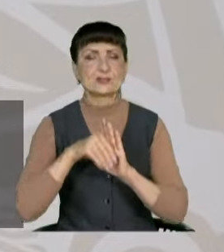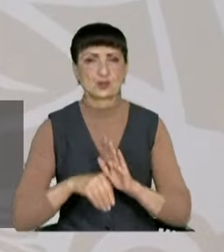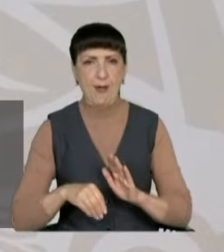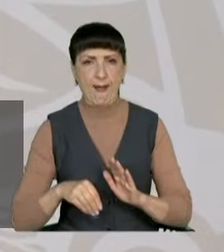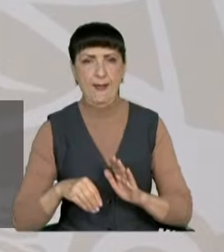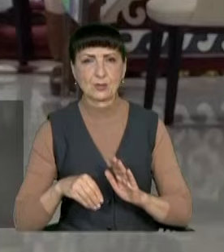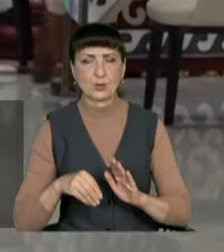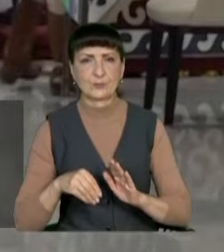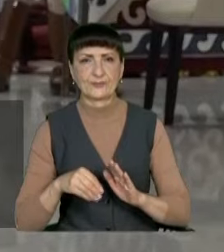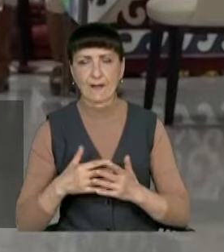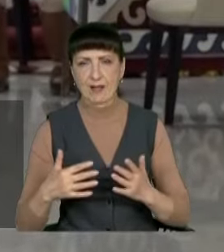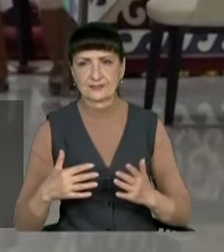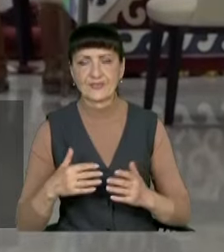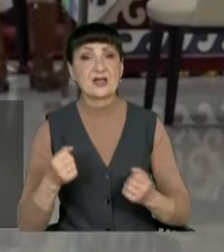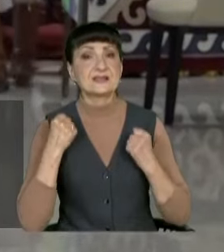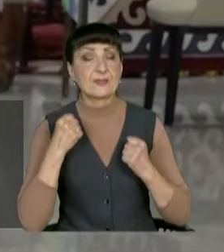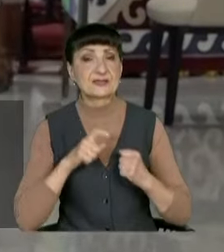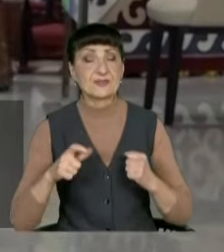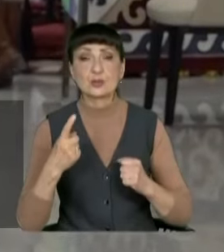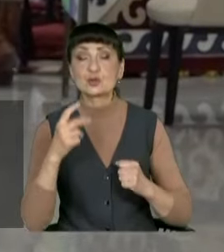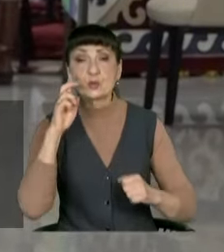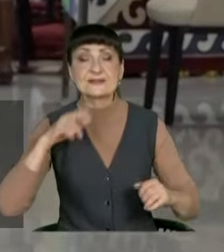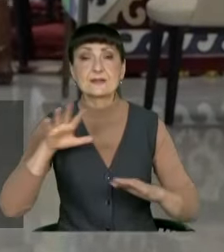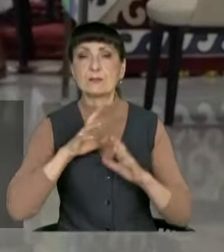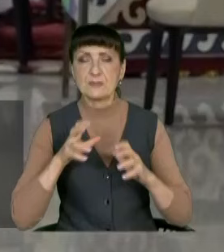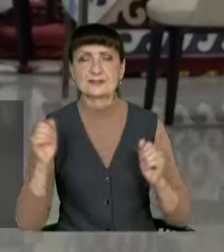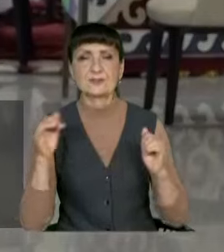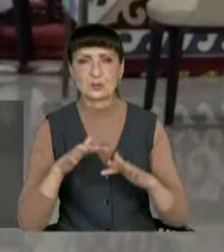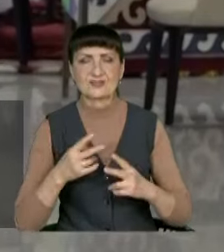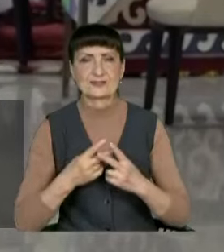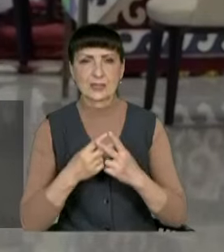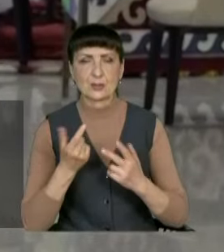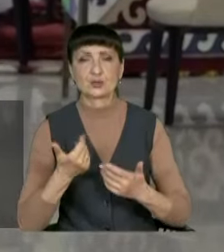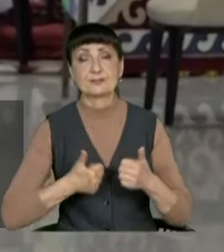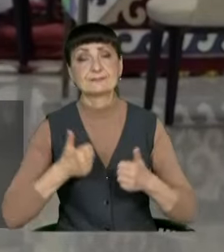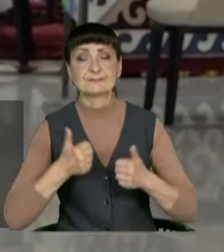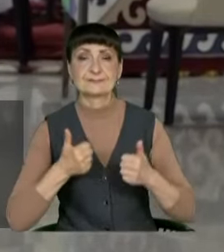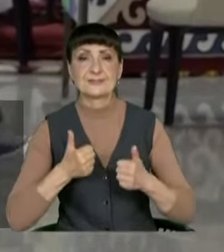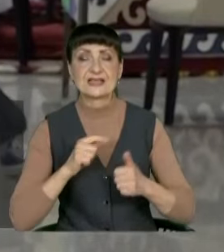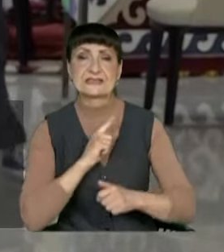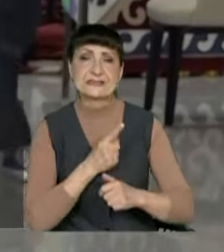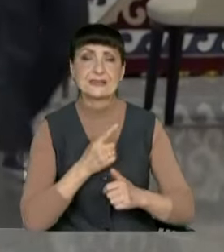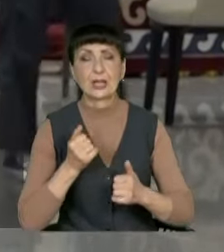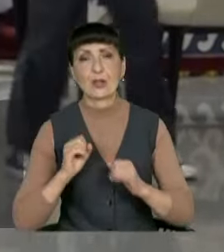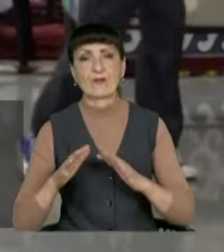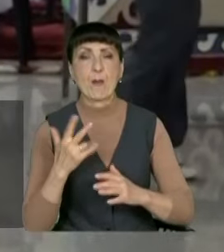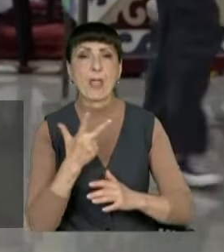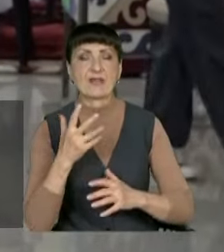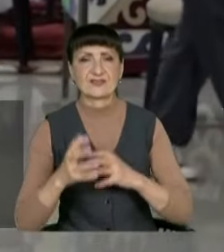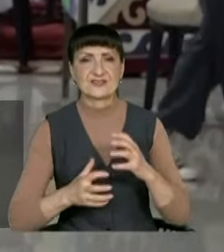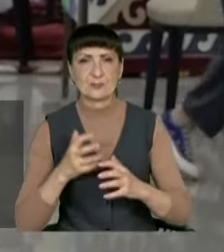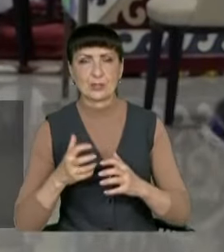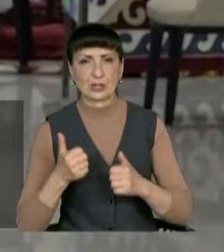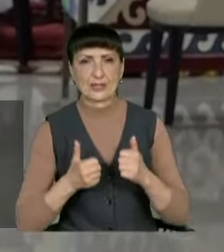и наполнению. Спортсмены около 100 стран мира соберутся в столице, чтобы помериться с силой и ловкостью в пятых всемирных играх